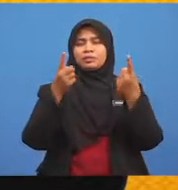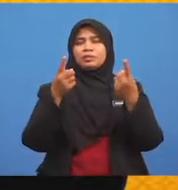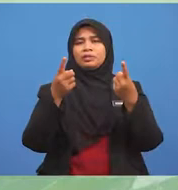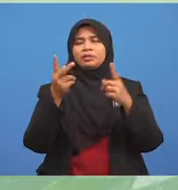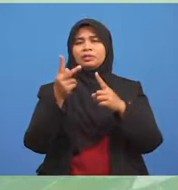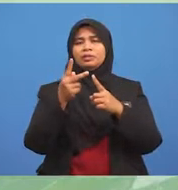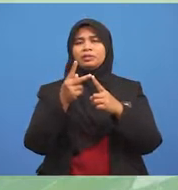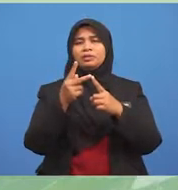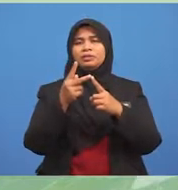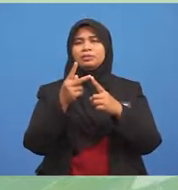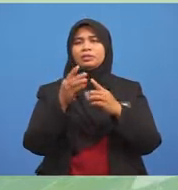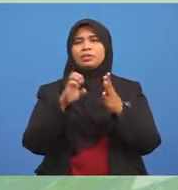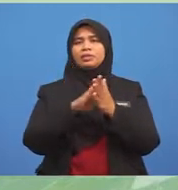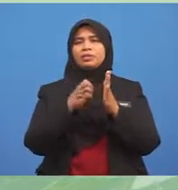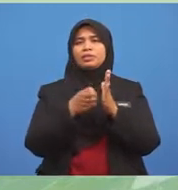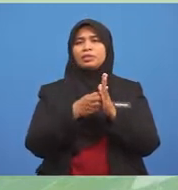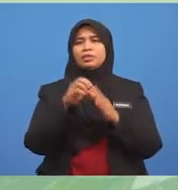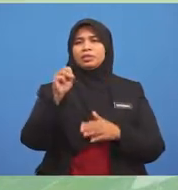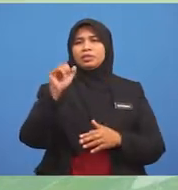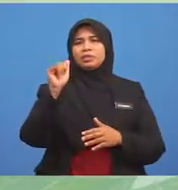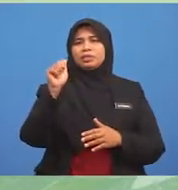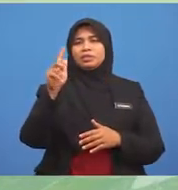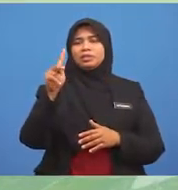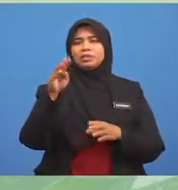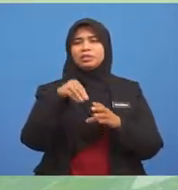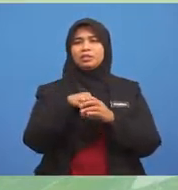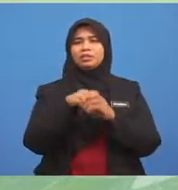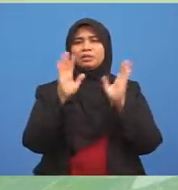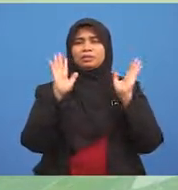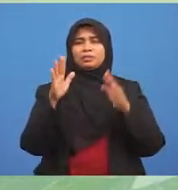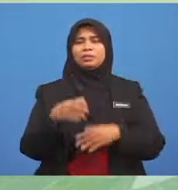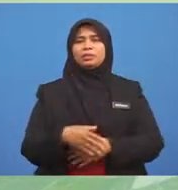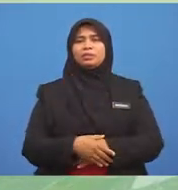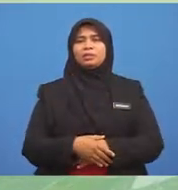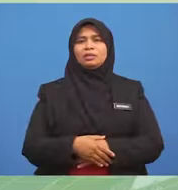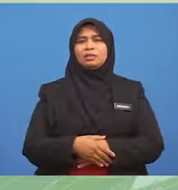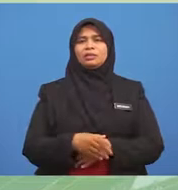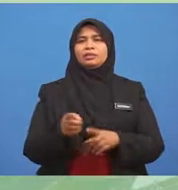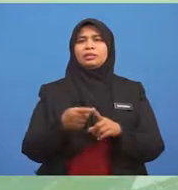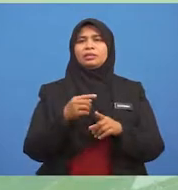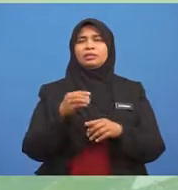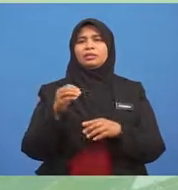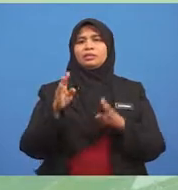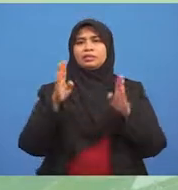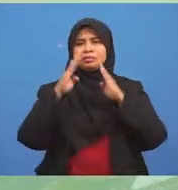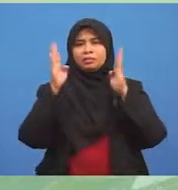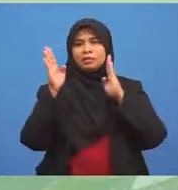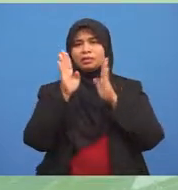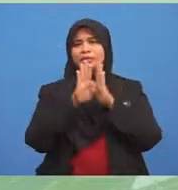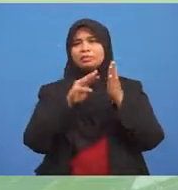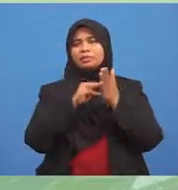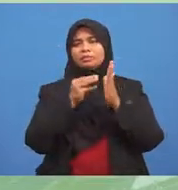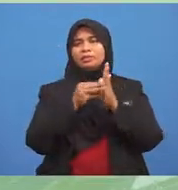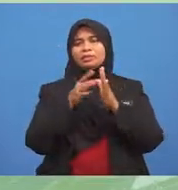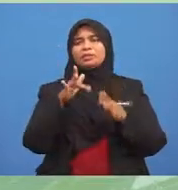dahulu kepada pengertian syak di dalam solat. Syak dari segi bahasa bermaksud perasaan